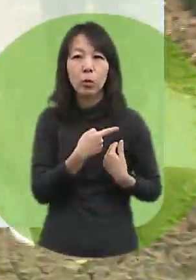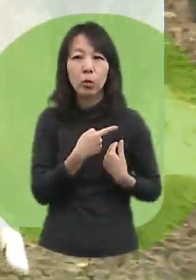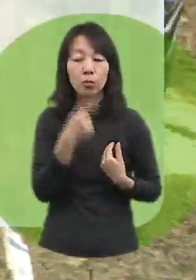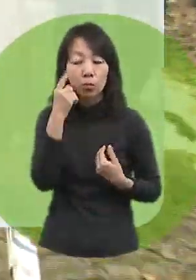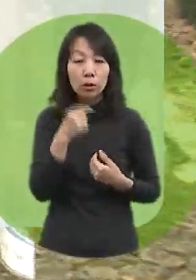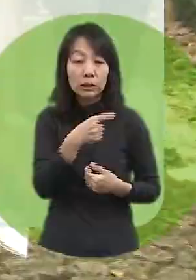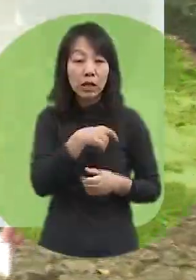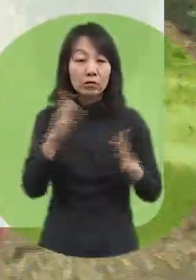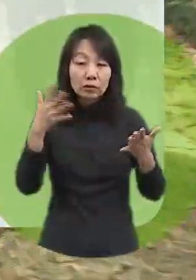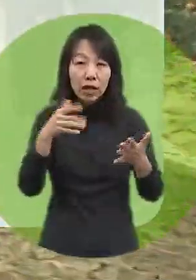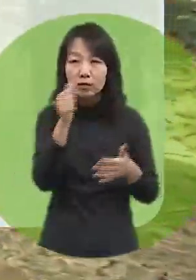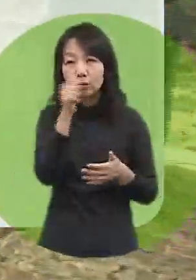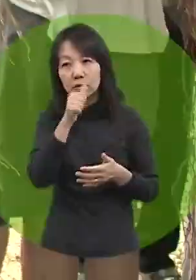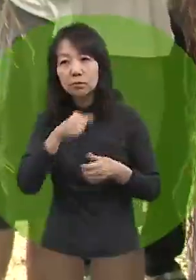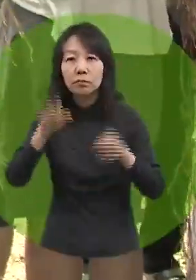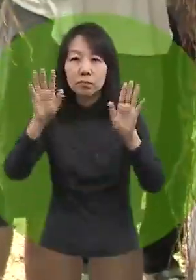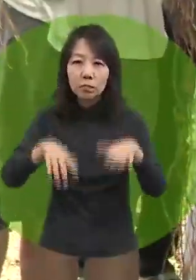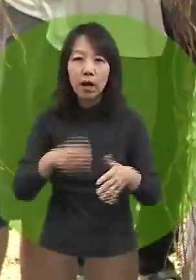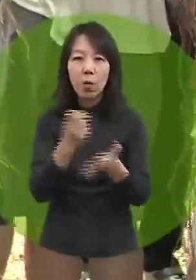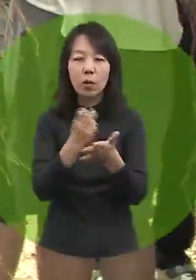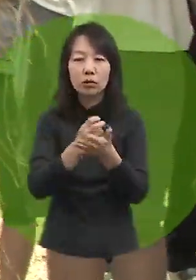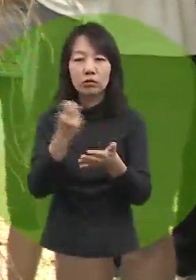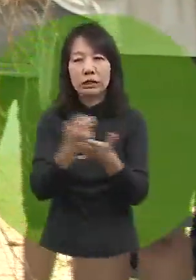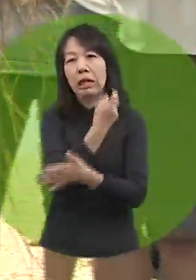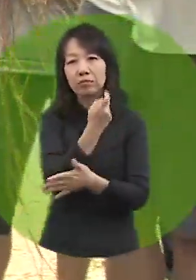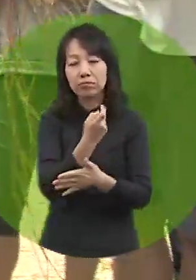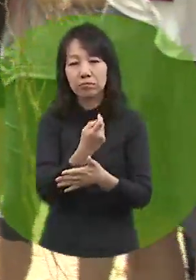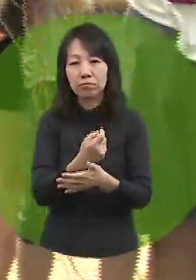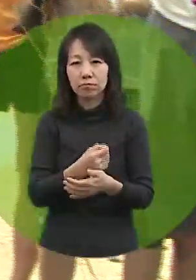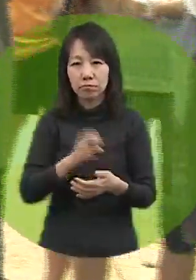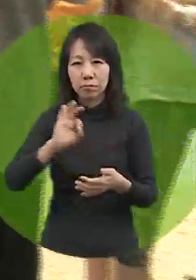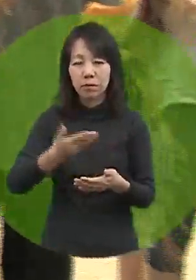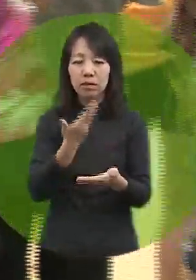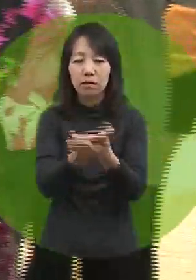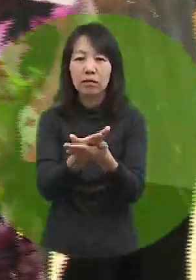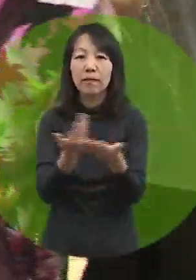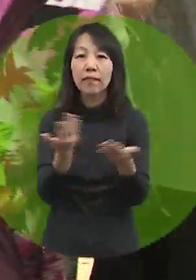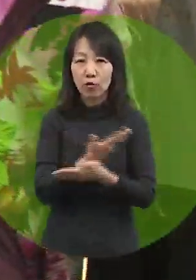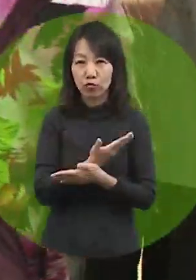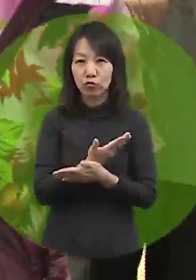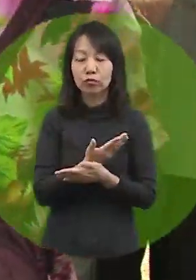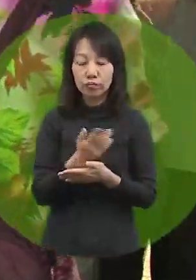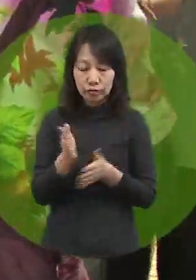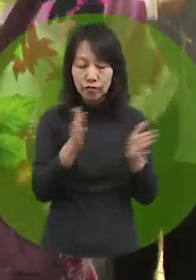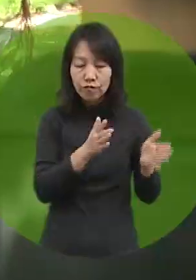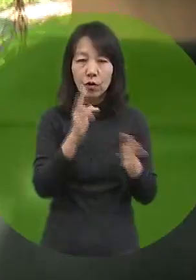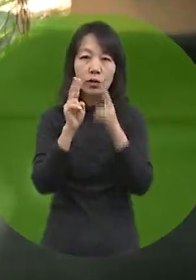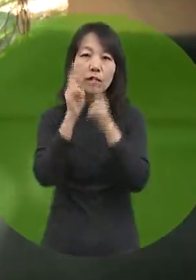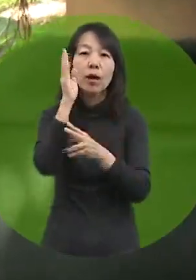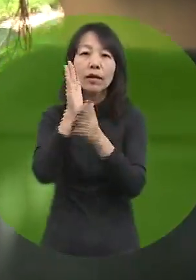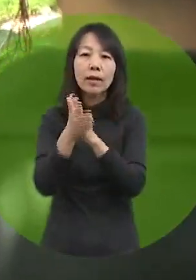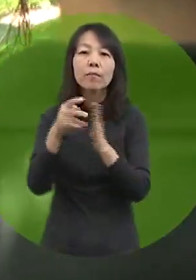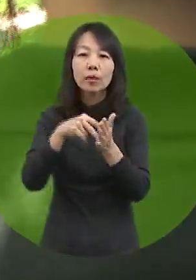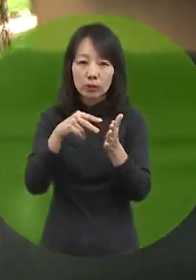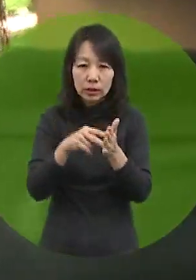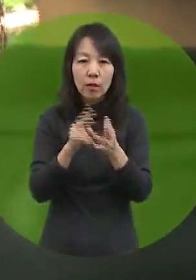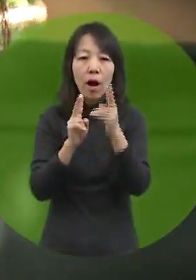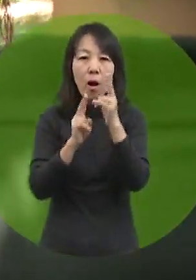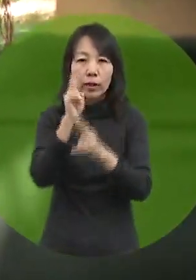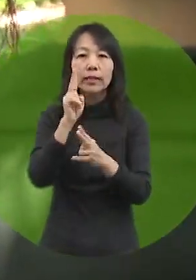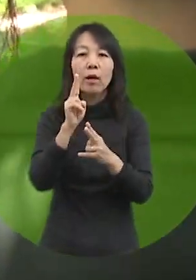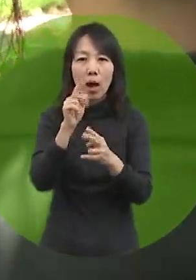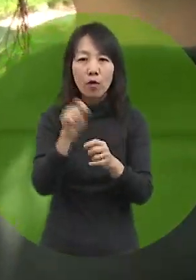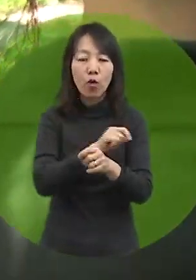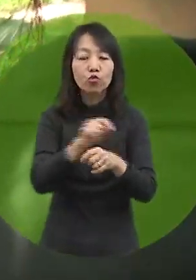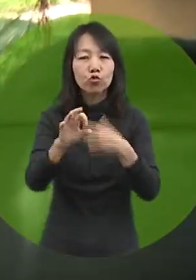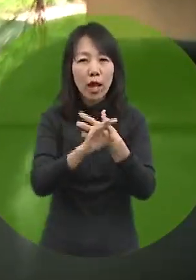律で罰せられます。そこで県では皆さんが資格を目指しやすいよう沖縄特例通訳